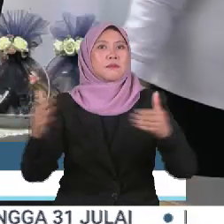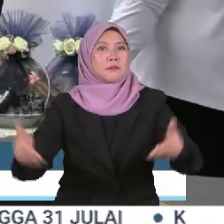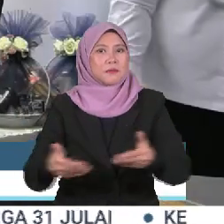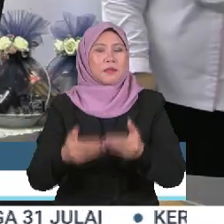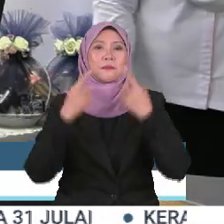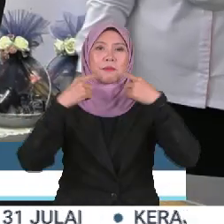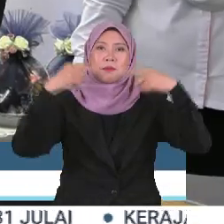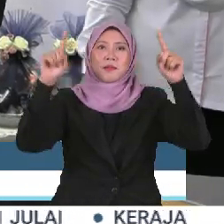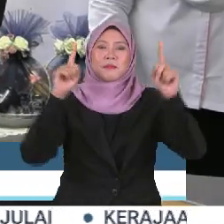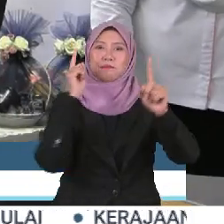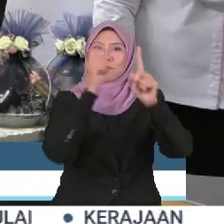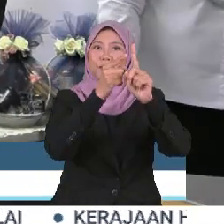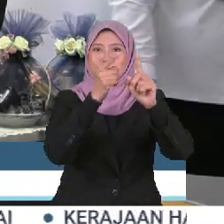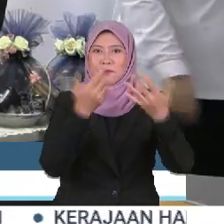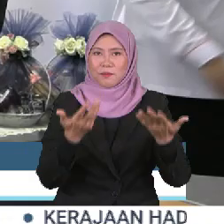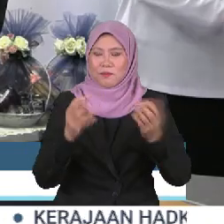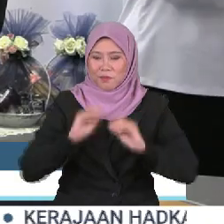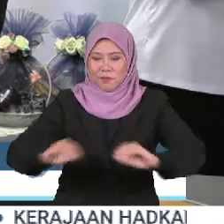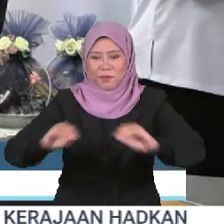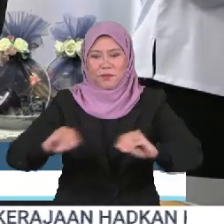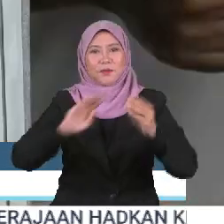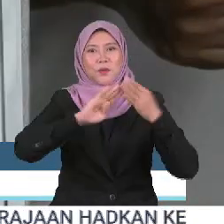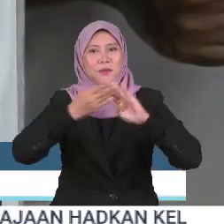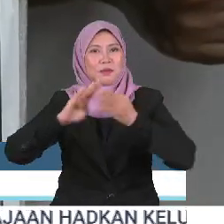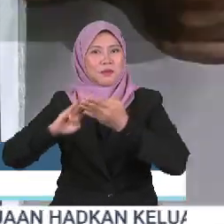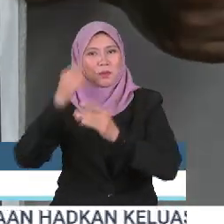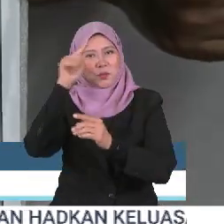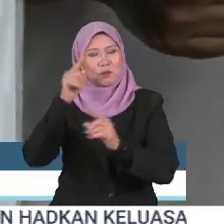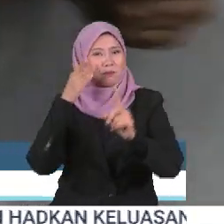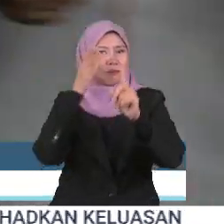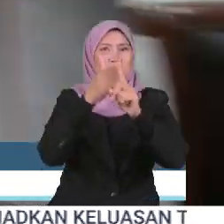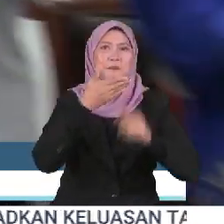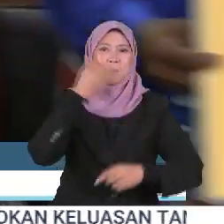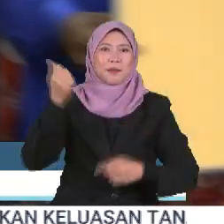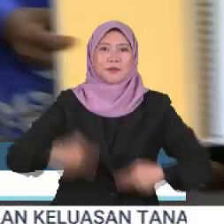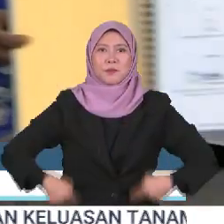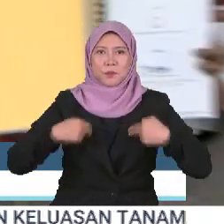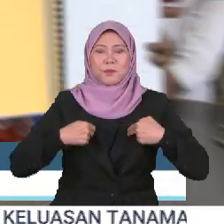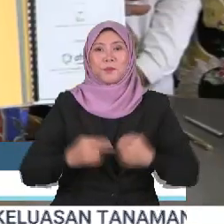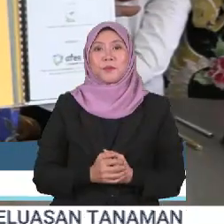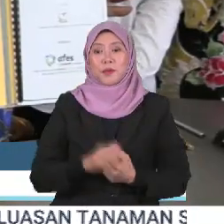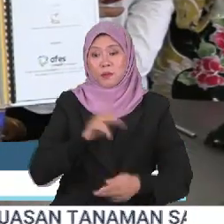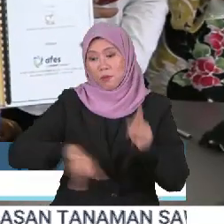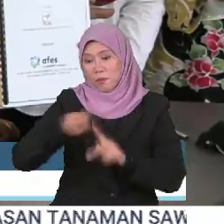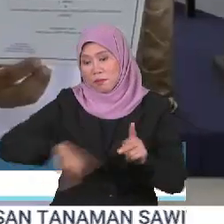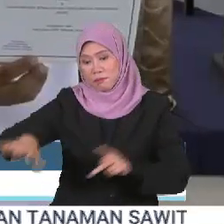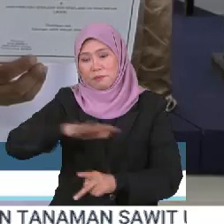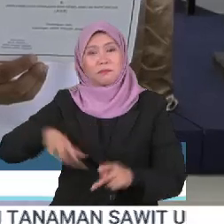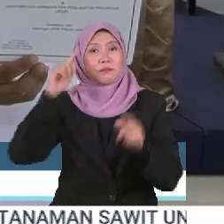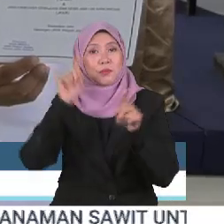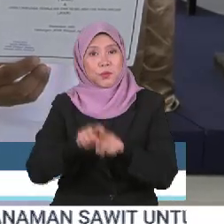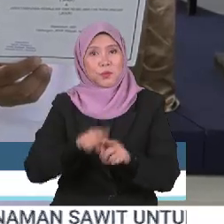berjaya mencapai matlamat untuk mendidik komuniti ke arah kehidupan lebih baik. dan kesemua penduduk bersetuju